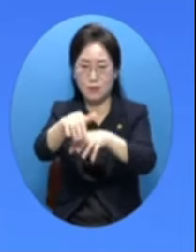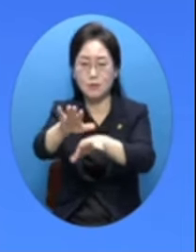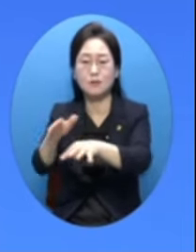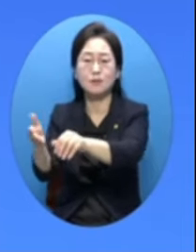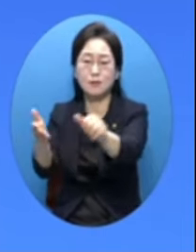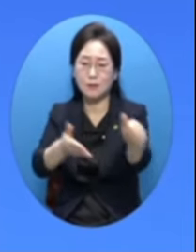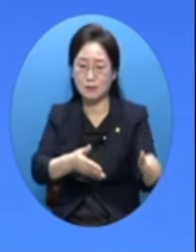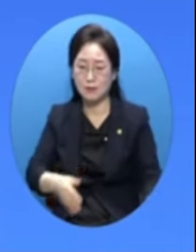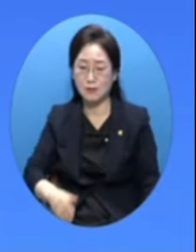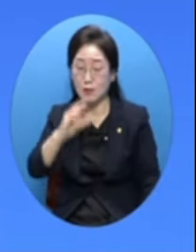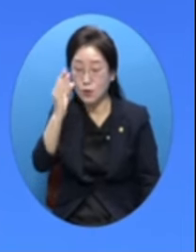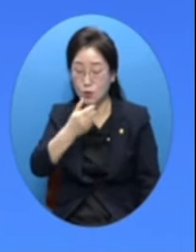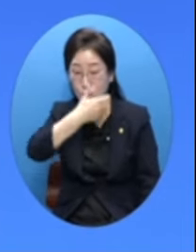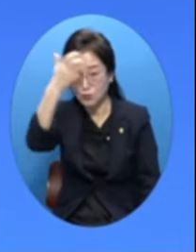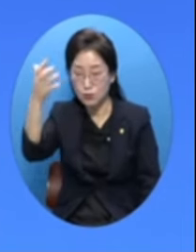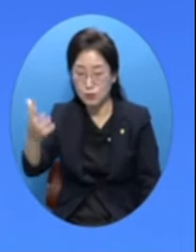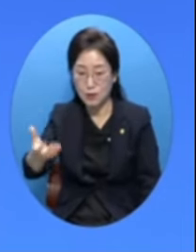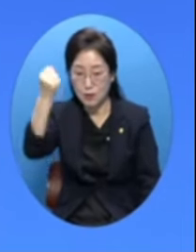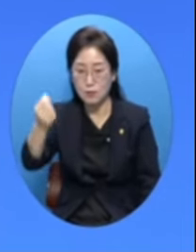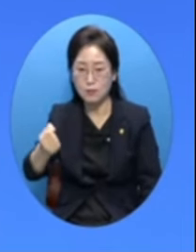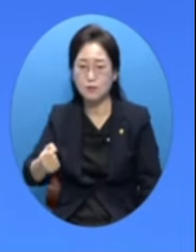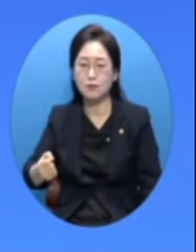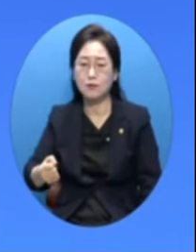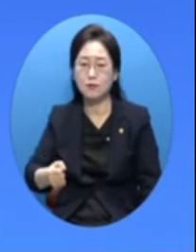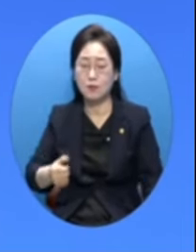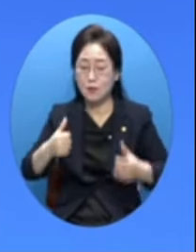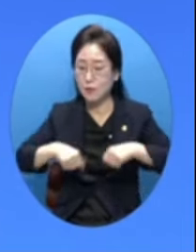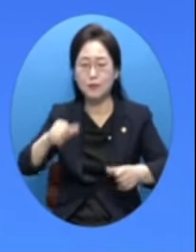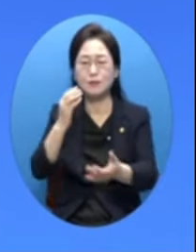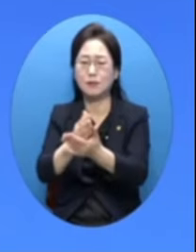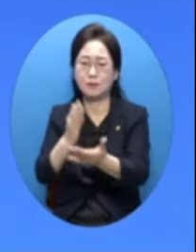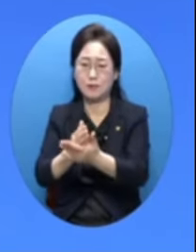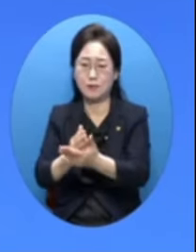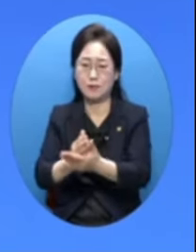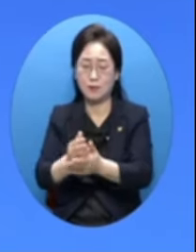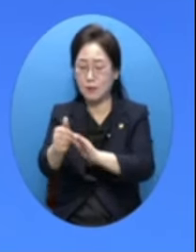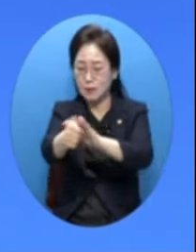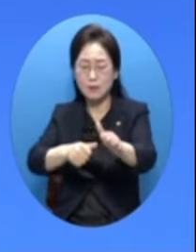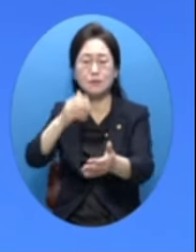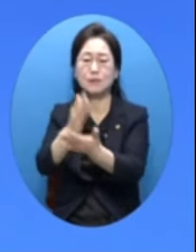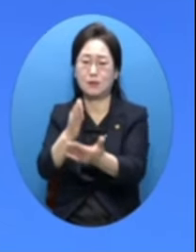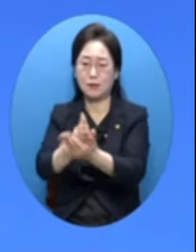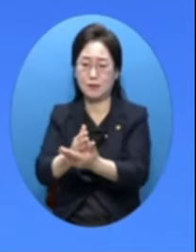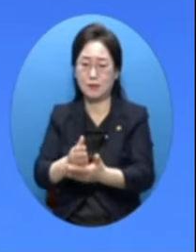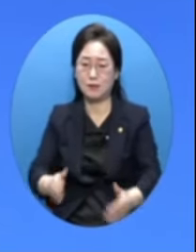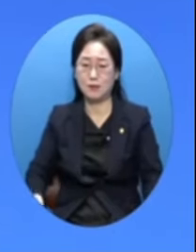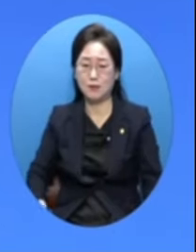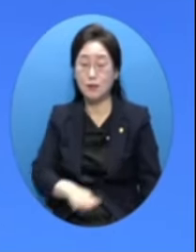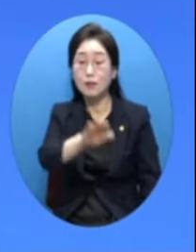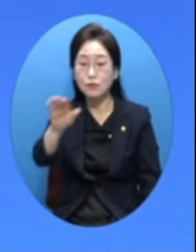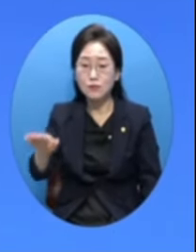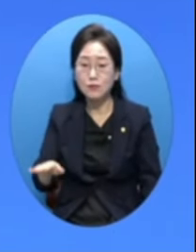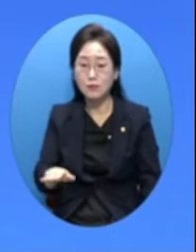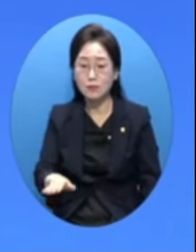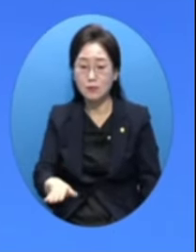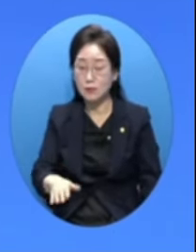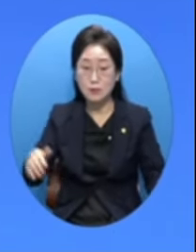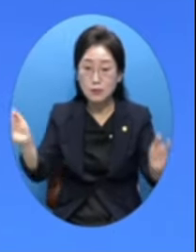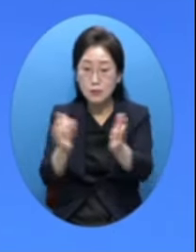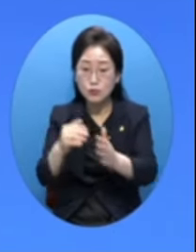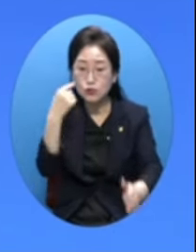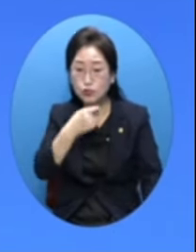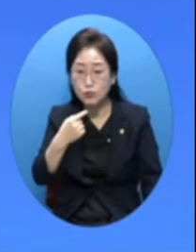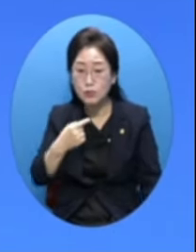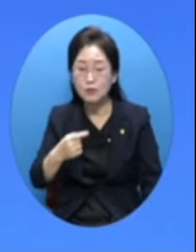것입니다. 거룩한 꿈과 소망을 가져야 됩니다. 절대 포기하면 안 됩니다. 절대 물러서면 안 됩니다. 우리에게는 끝이라고 생각하는